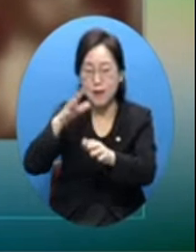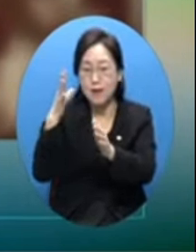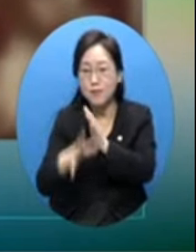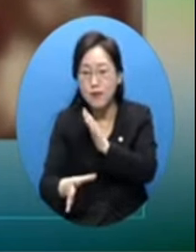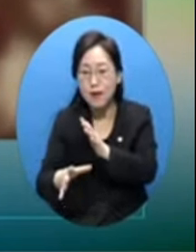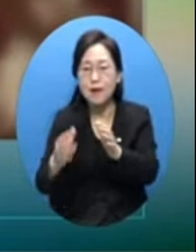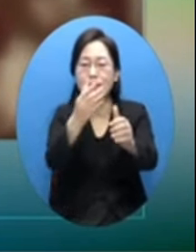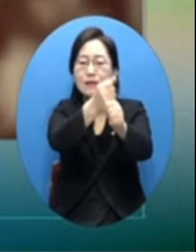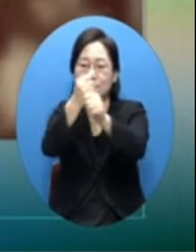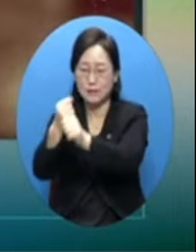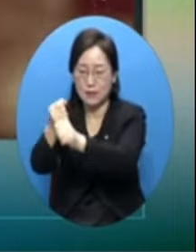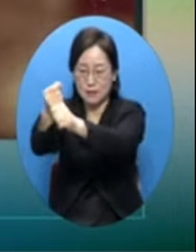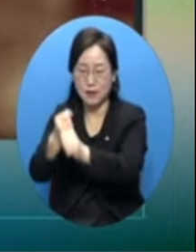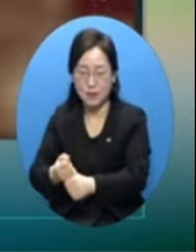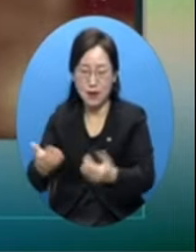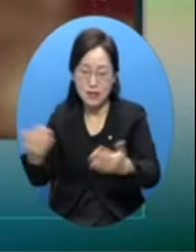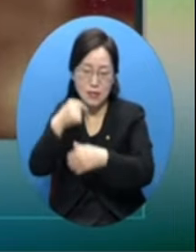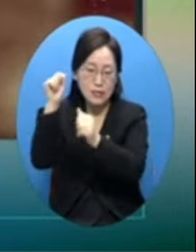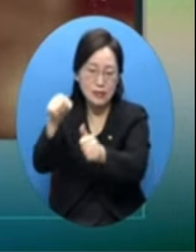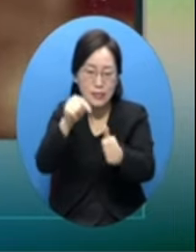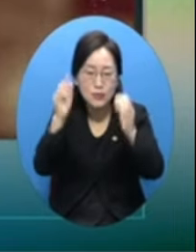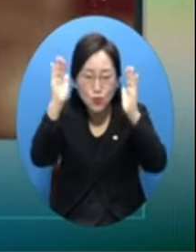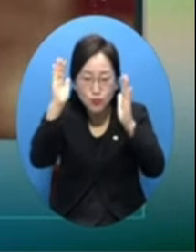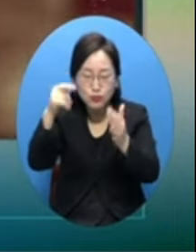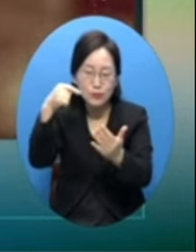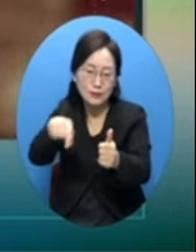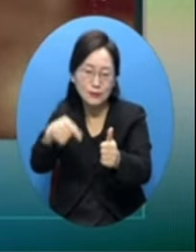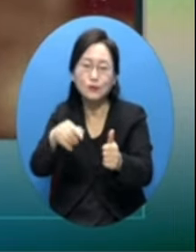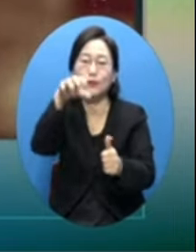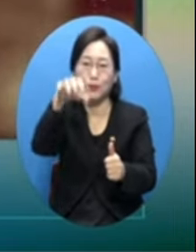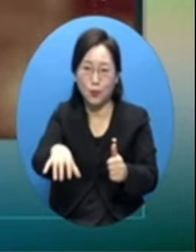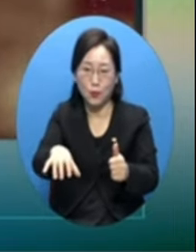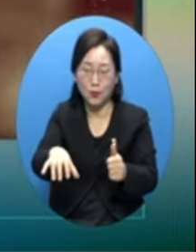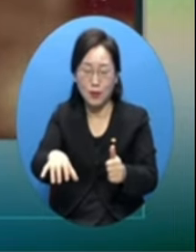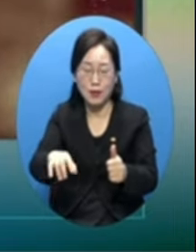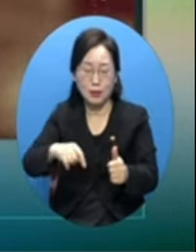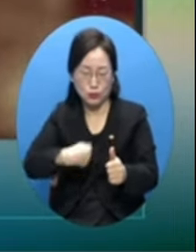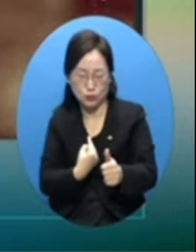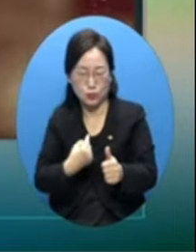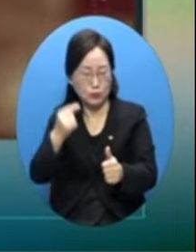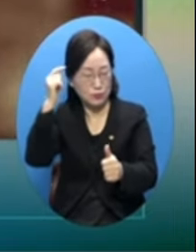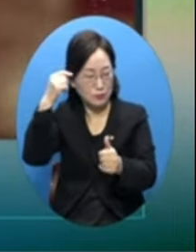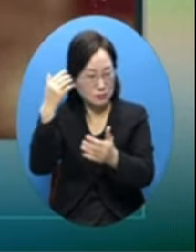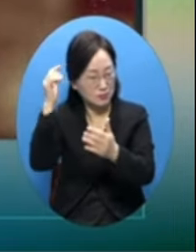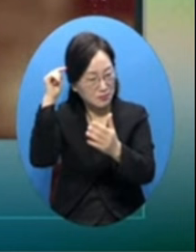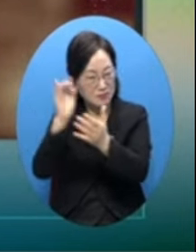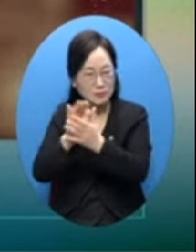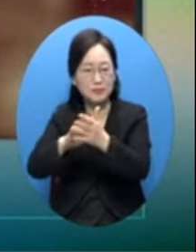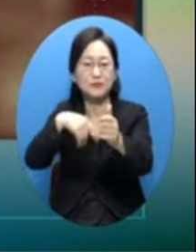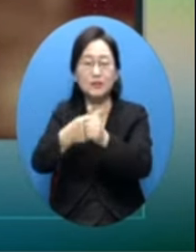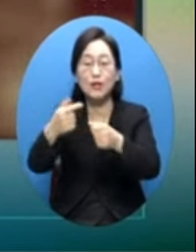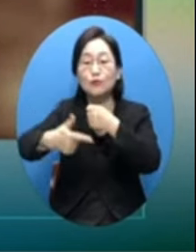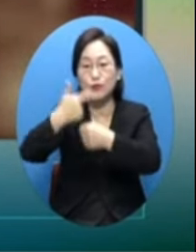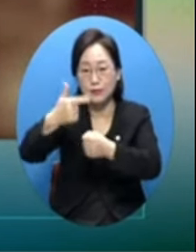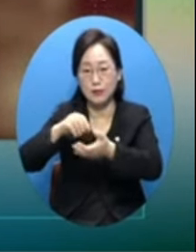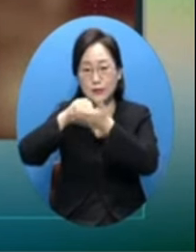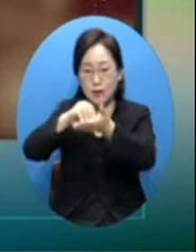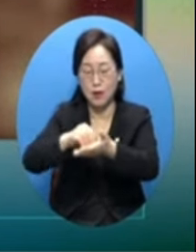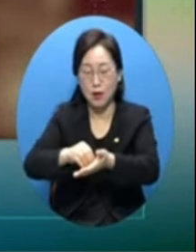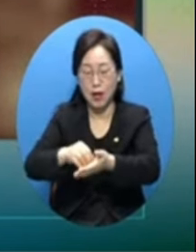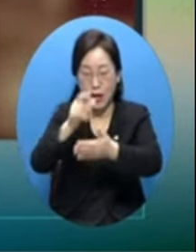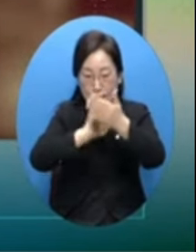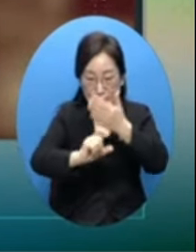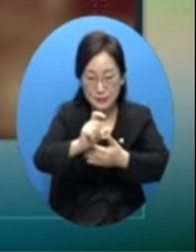붙잡아다가 일시키고 공부시키는 곳이었는데 그곳으로 들어갔어요 6학년으로 편입해서 들어가서 오전에 일하고